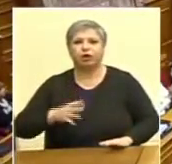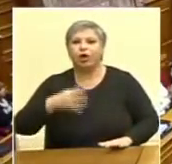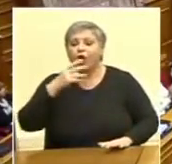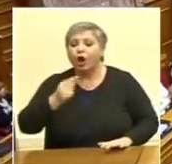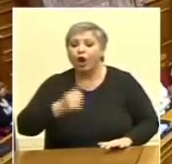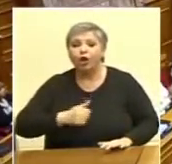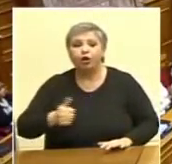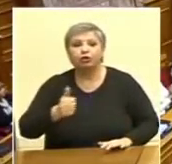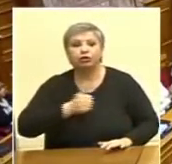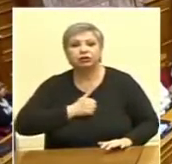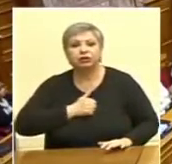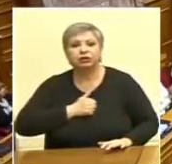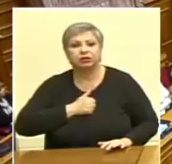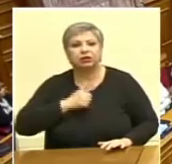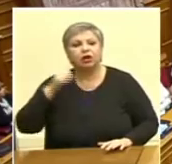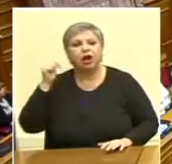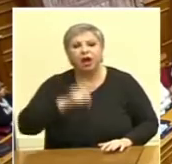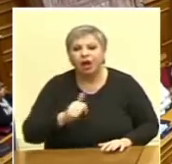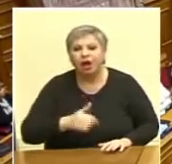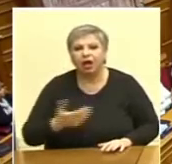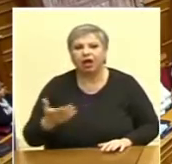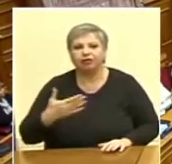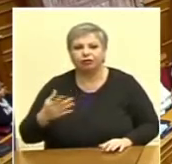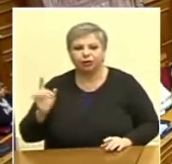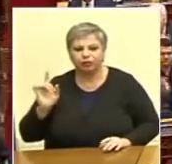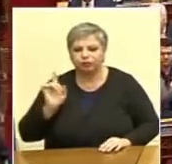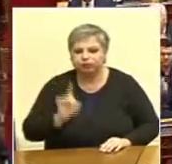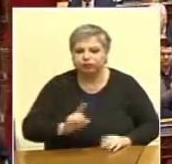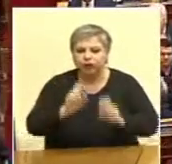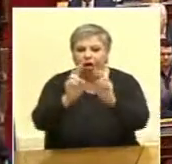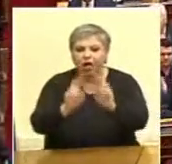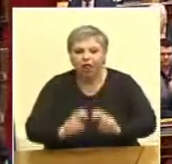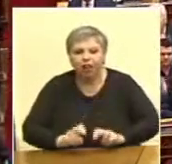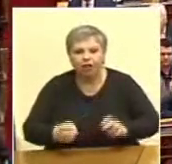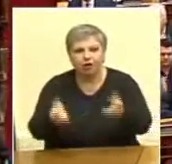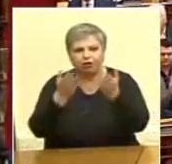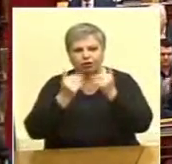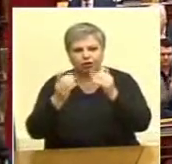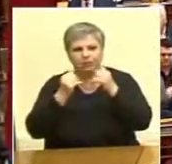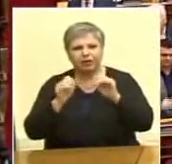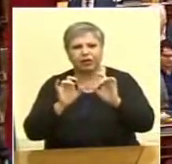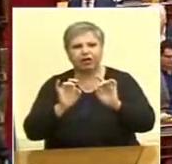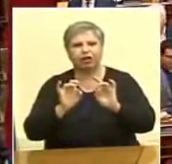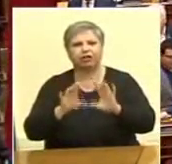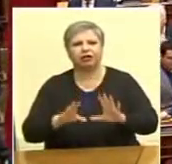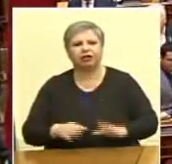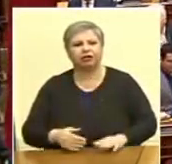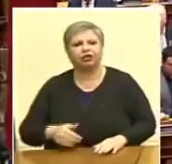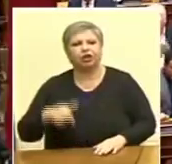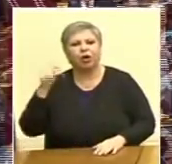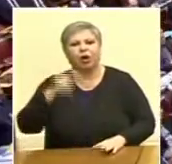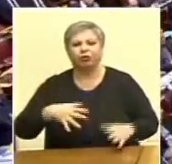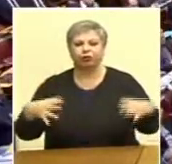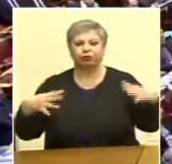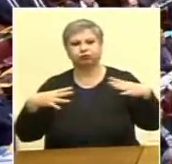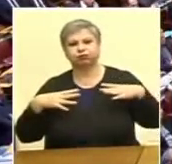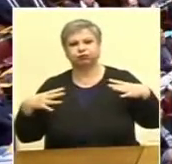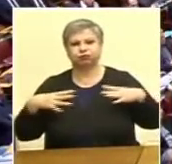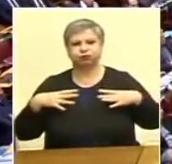ποτέ τον ελεγκτή του Σώματος Επιθεώρησης Εργασίας και προφανώς ένιωθε την άνεση